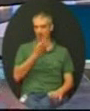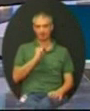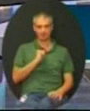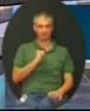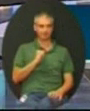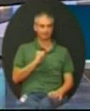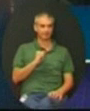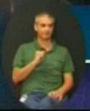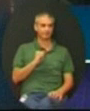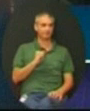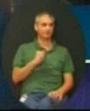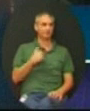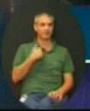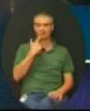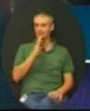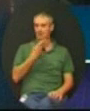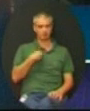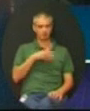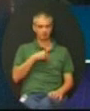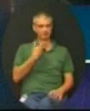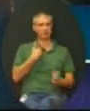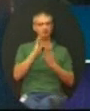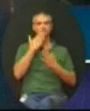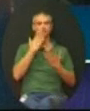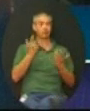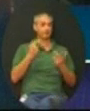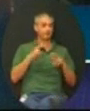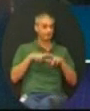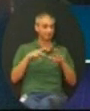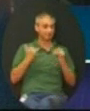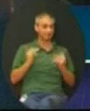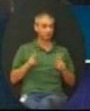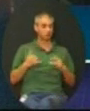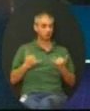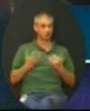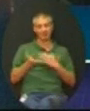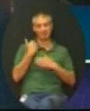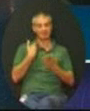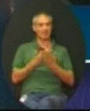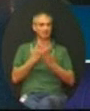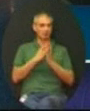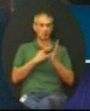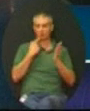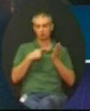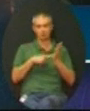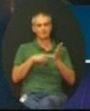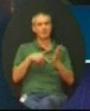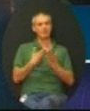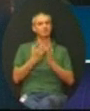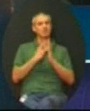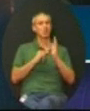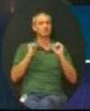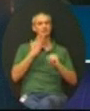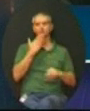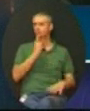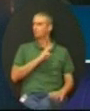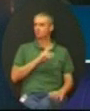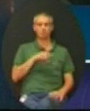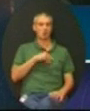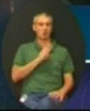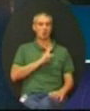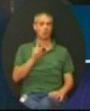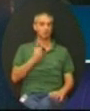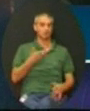זה הסינדרום. אני אגיד לך למה אני לא מסכים איתך. במצב הנוכחי, לפני הצעת החוק, נניח שלצורך העניין הצעת חוק יסוד ירושלים לא